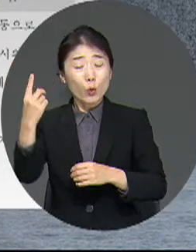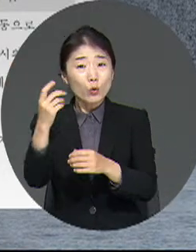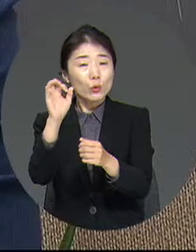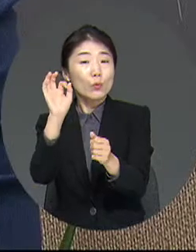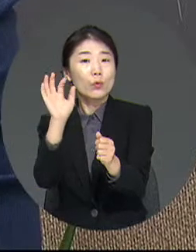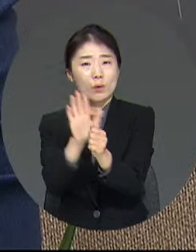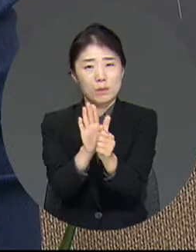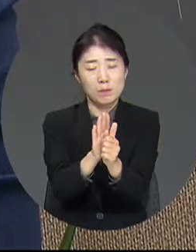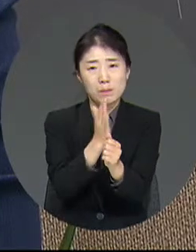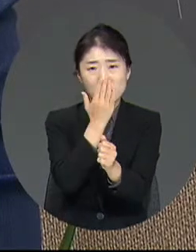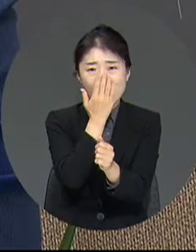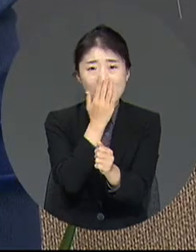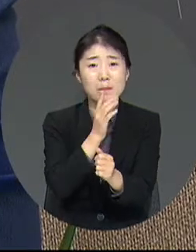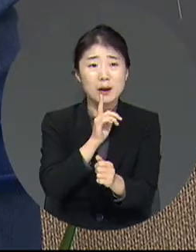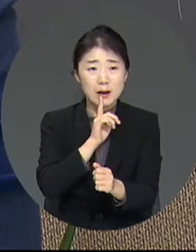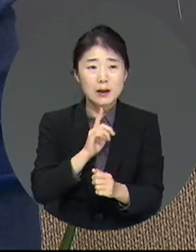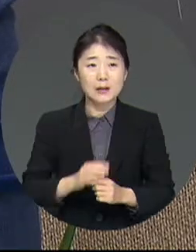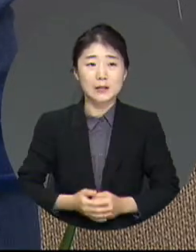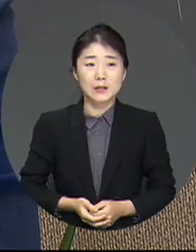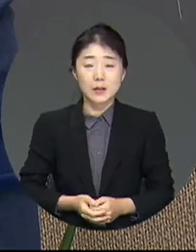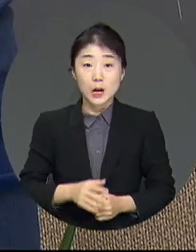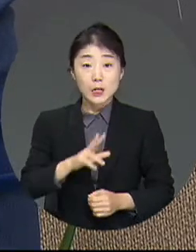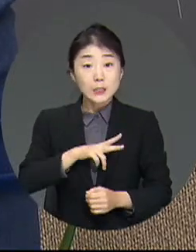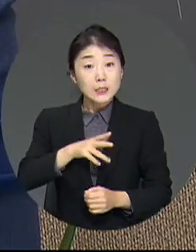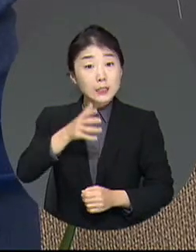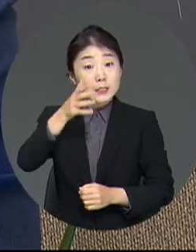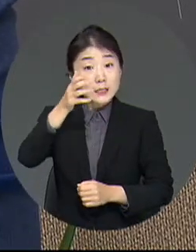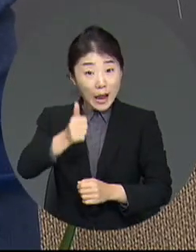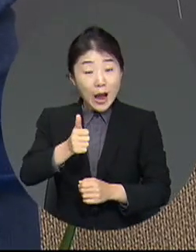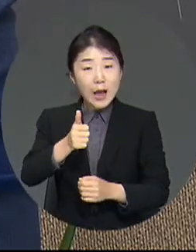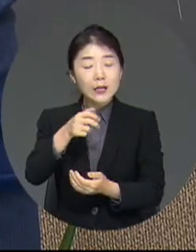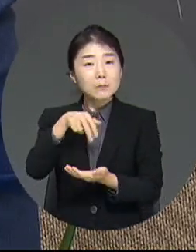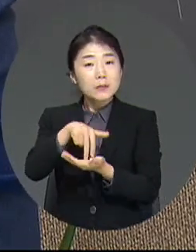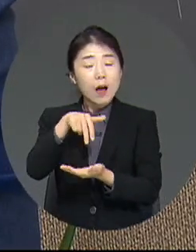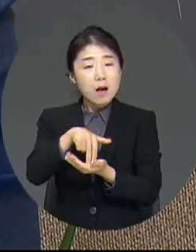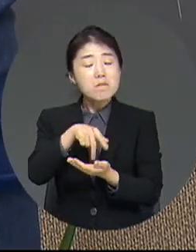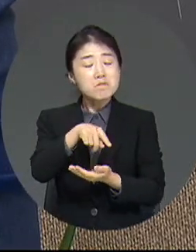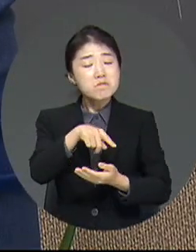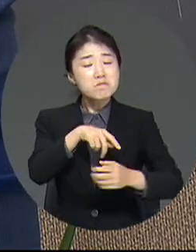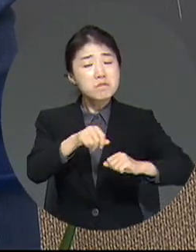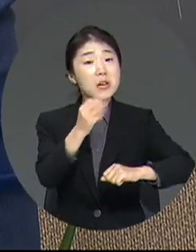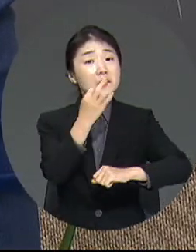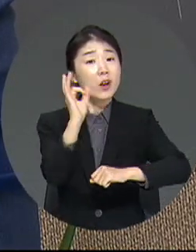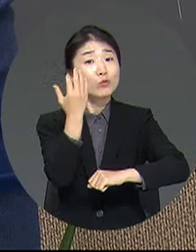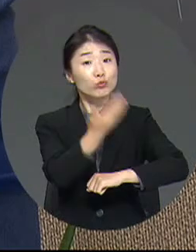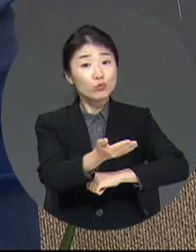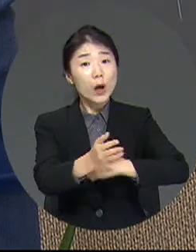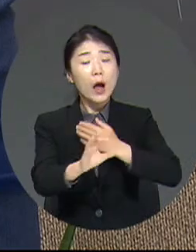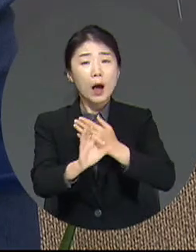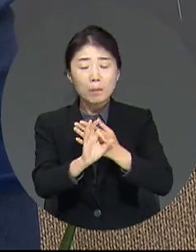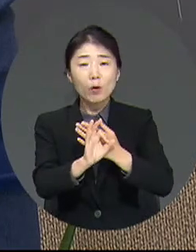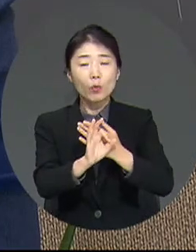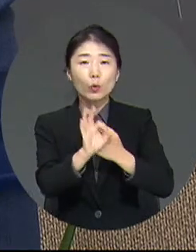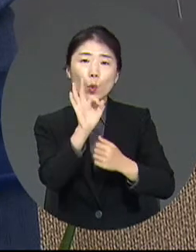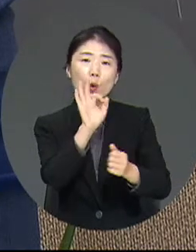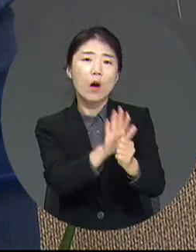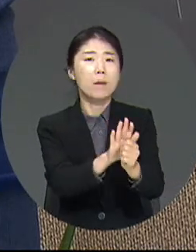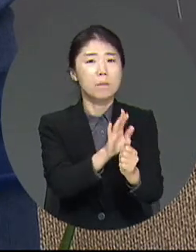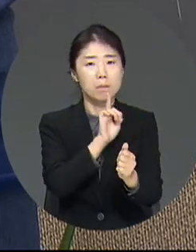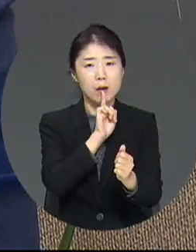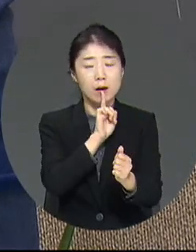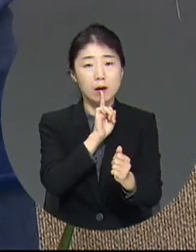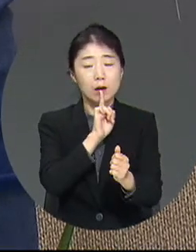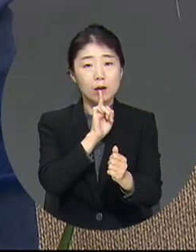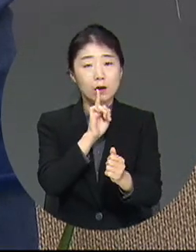했습니다 의장이 인정하는 경우도 할 수 있다고 되어 있습니다 그래서 위장이 인정하는